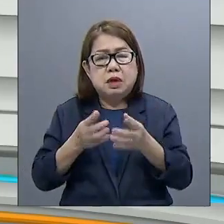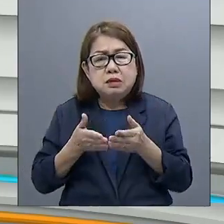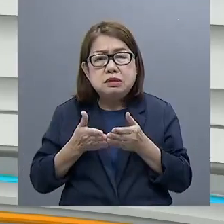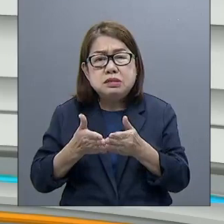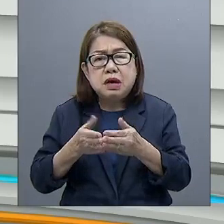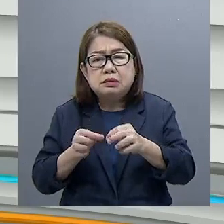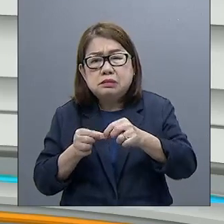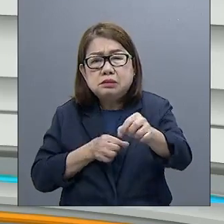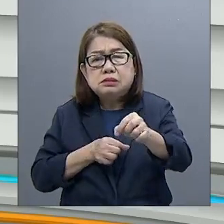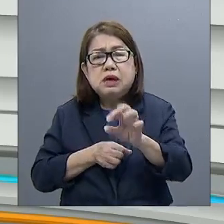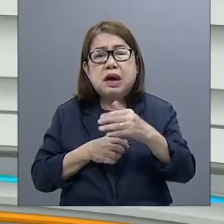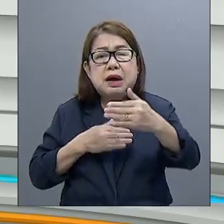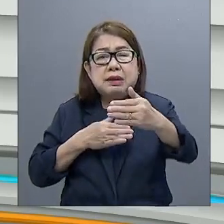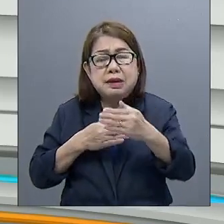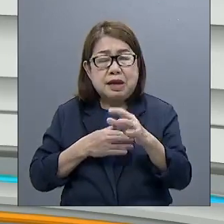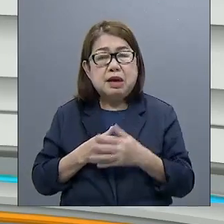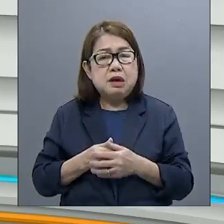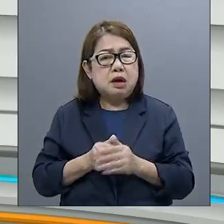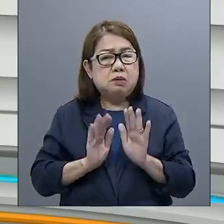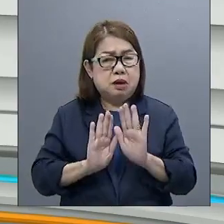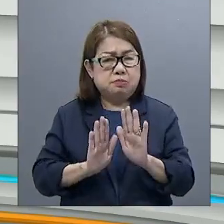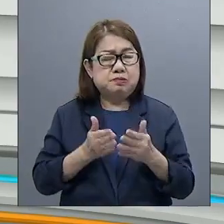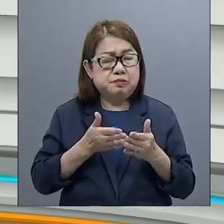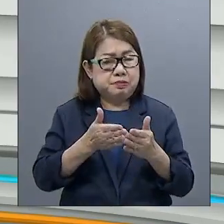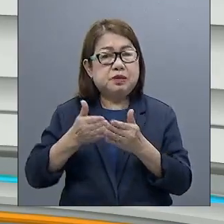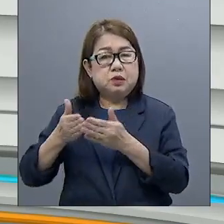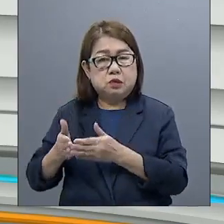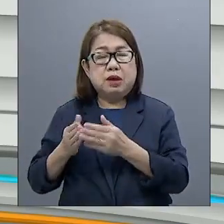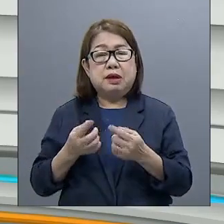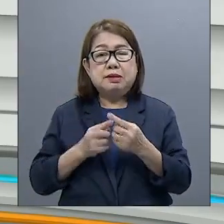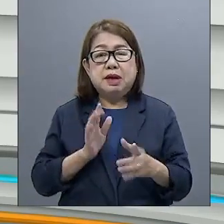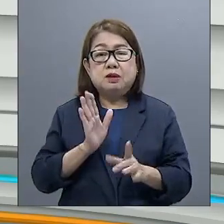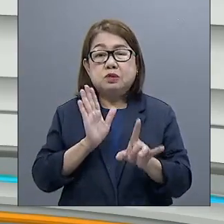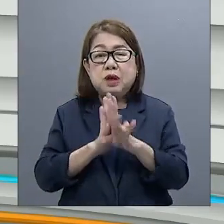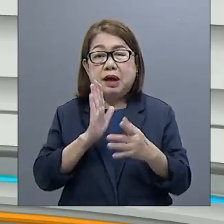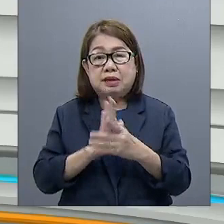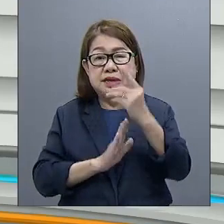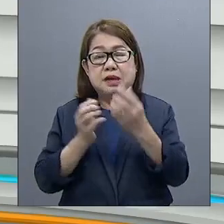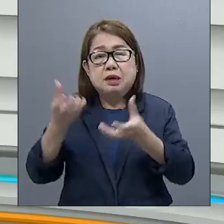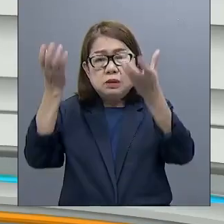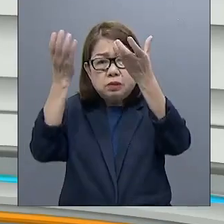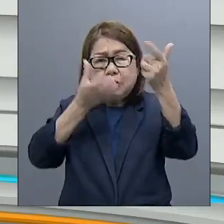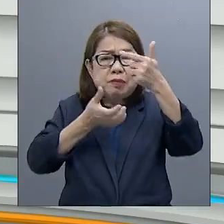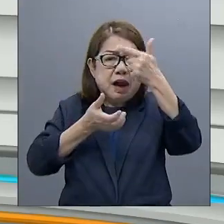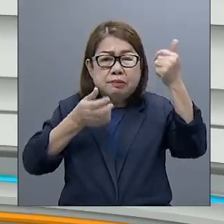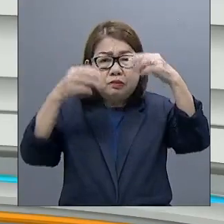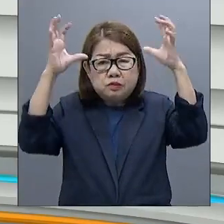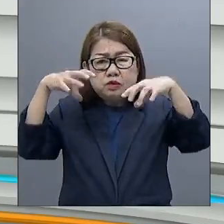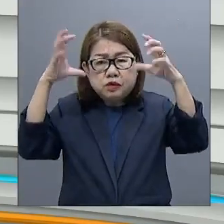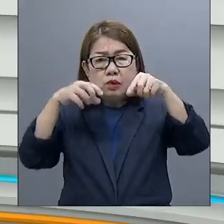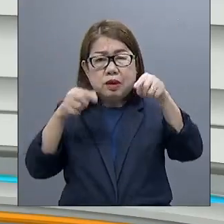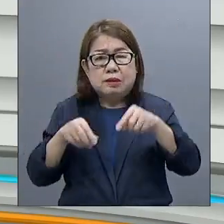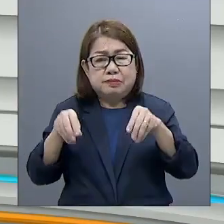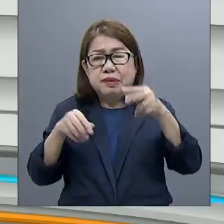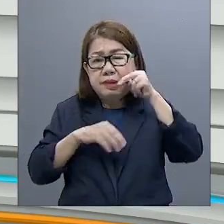กวาก vote เม็ตควรงดออกจากฝังไหนายะนี่ด้วยด้วยแล้วขวในชสุศัดาหนี้กลมไมฟนกํลัแรงทอยู่ในบิเวณทะละอัดามัน